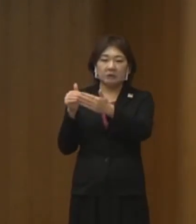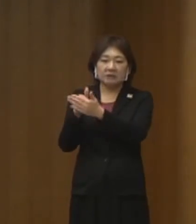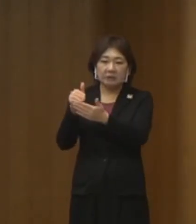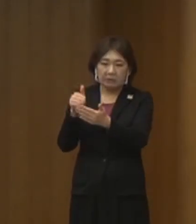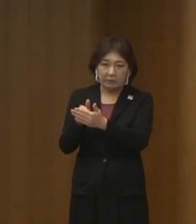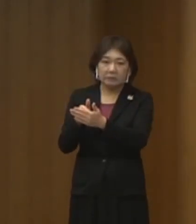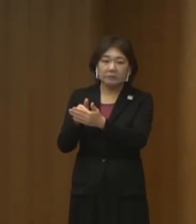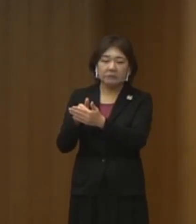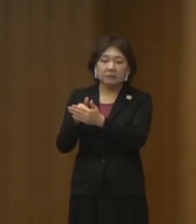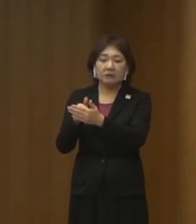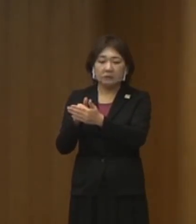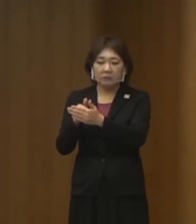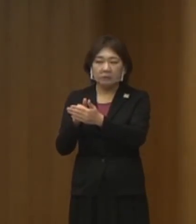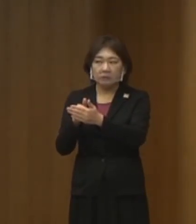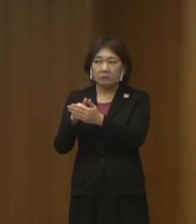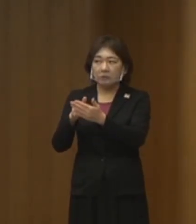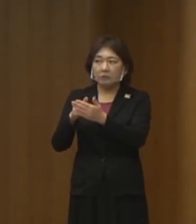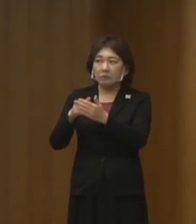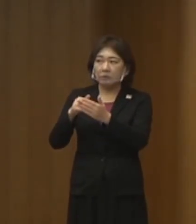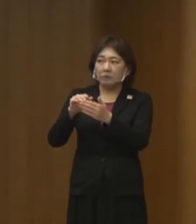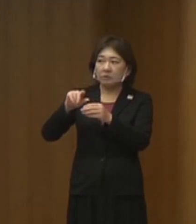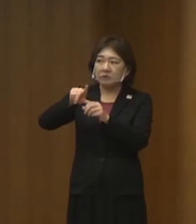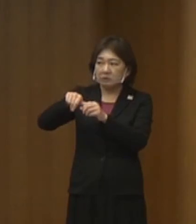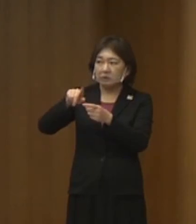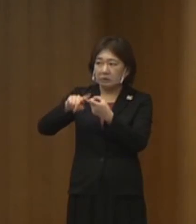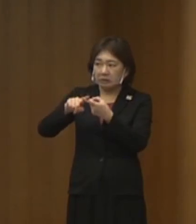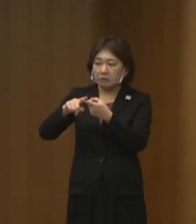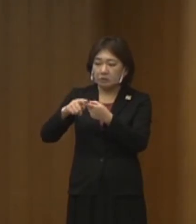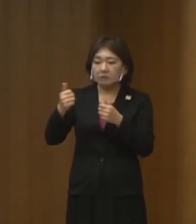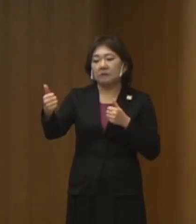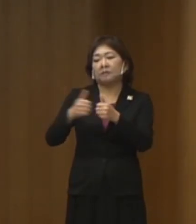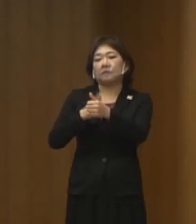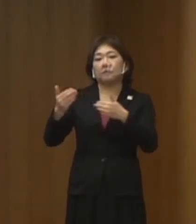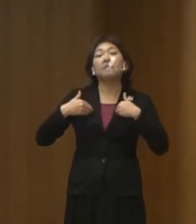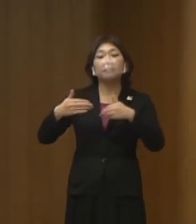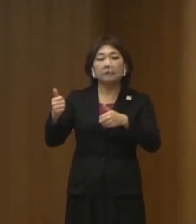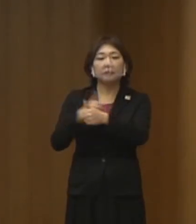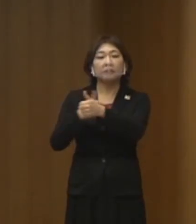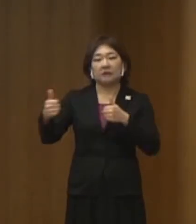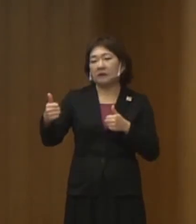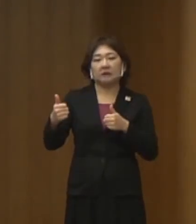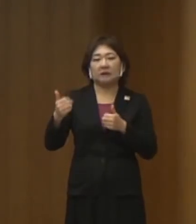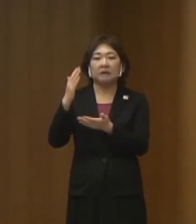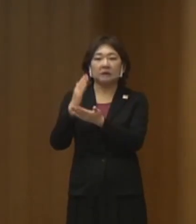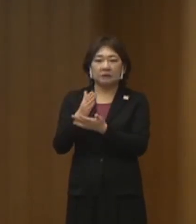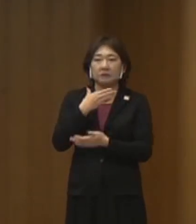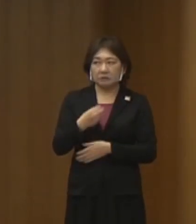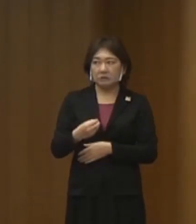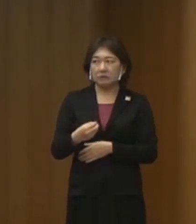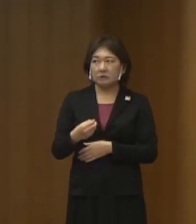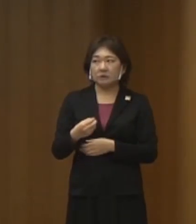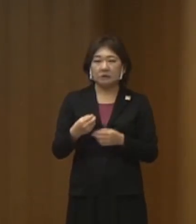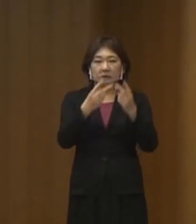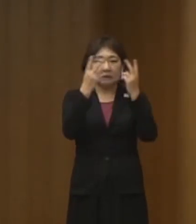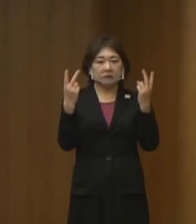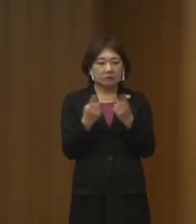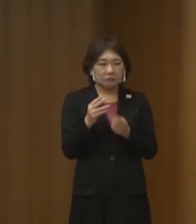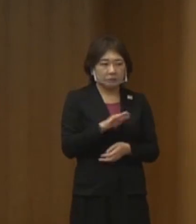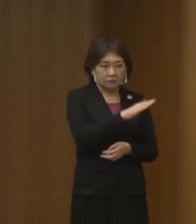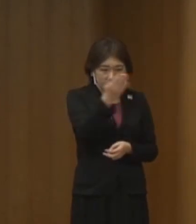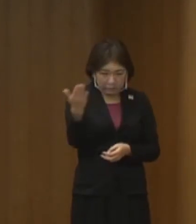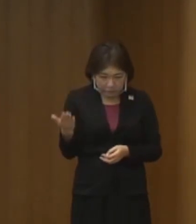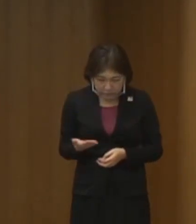との不要不急の往来をしないでいただきたいと思います。これは全土全ての皆さんに